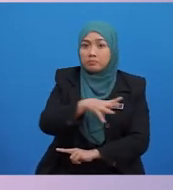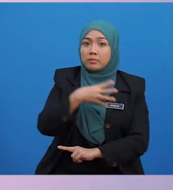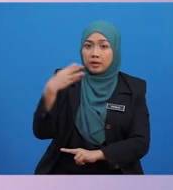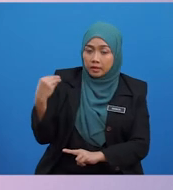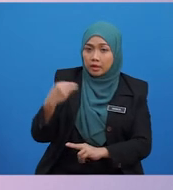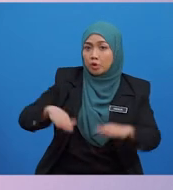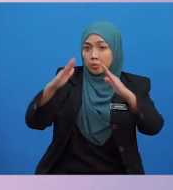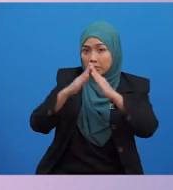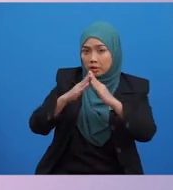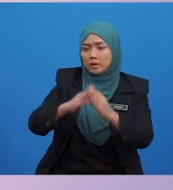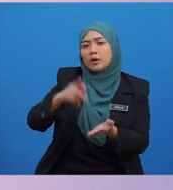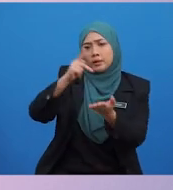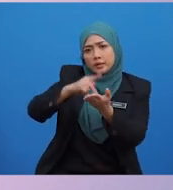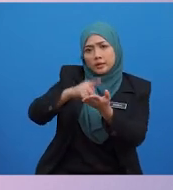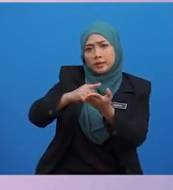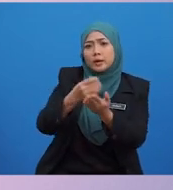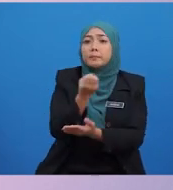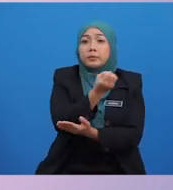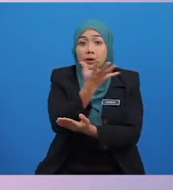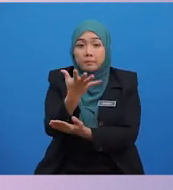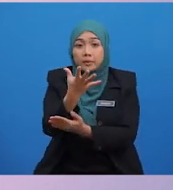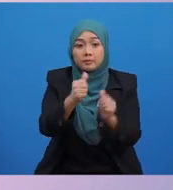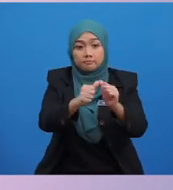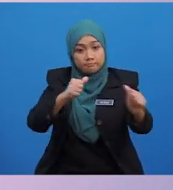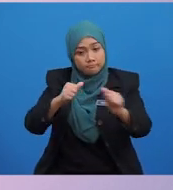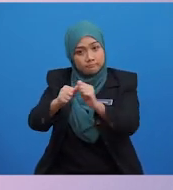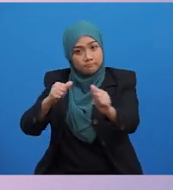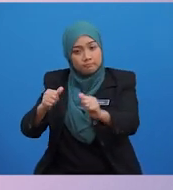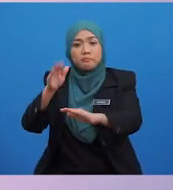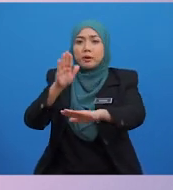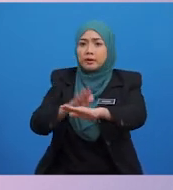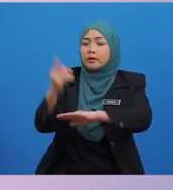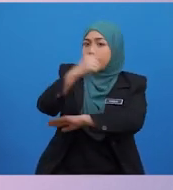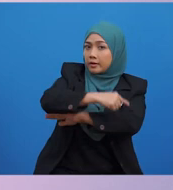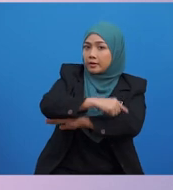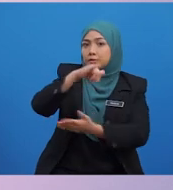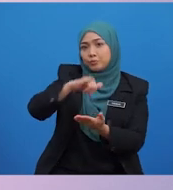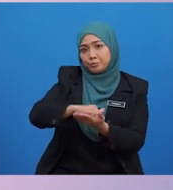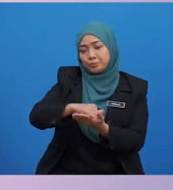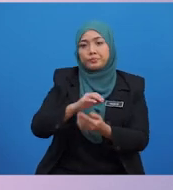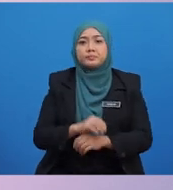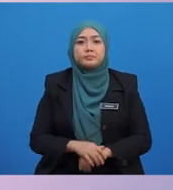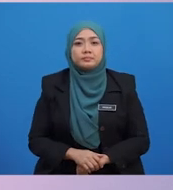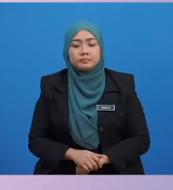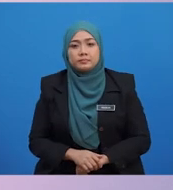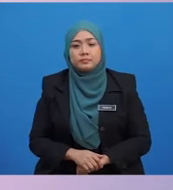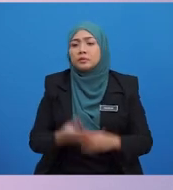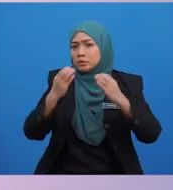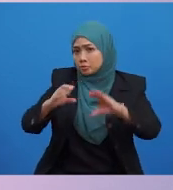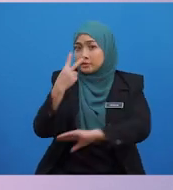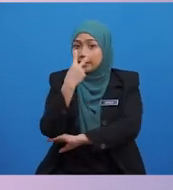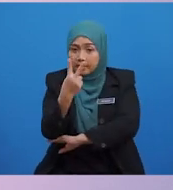adzan pada hari tersebut Baiklah cube kita lihat smule apel yang perlu